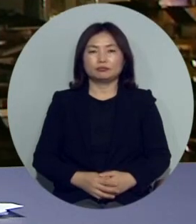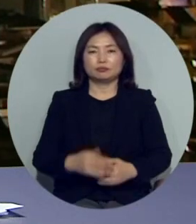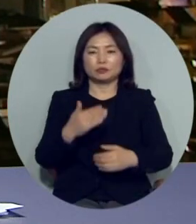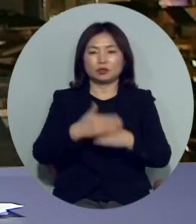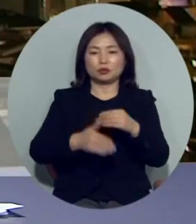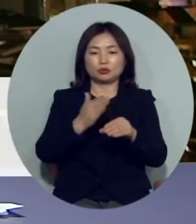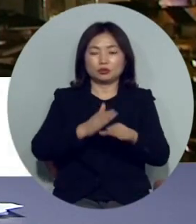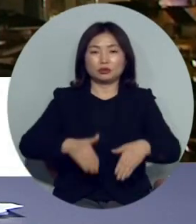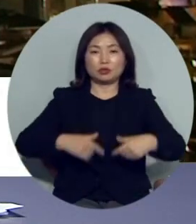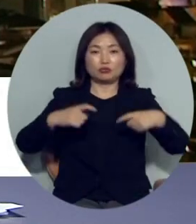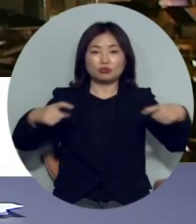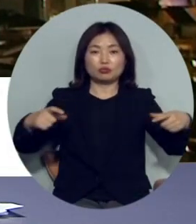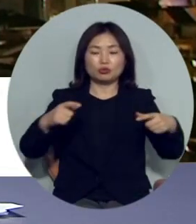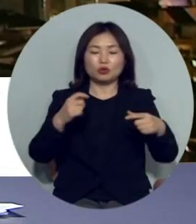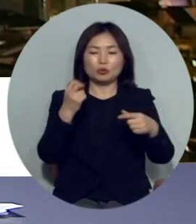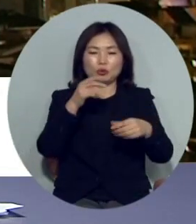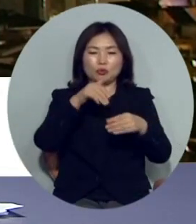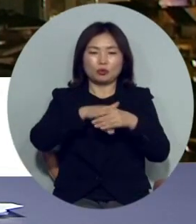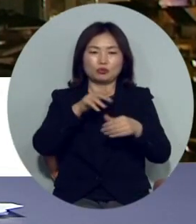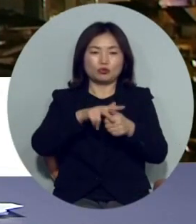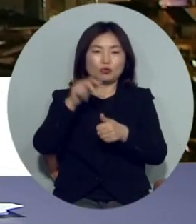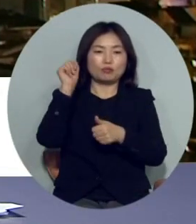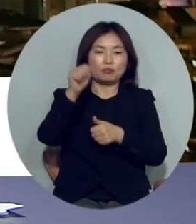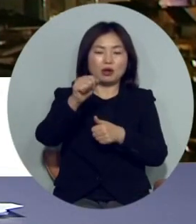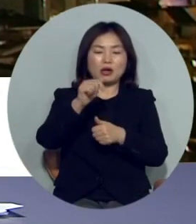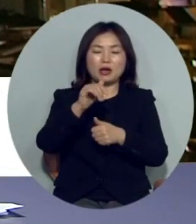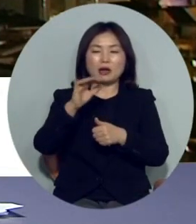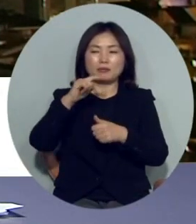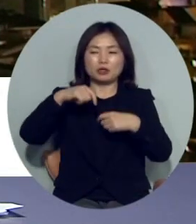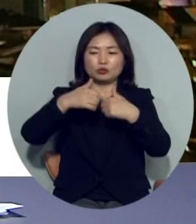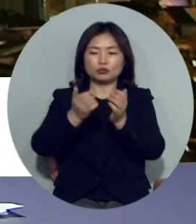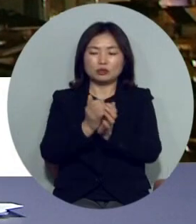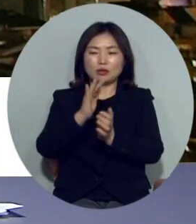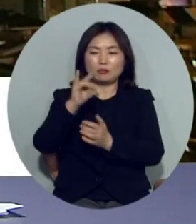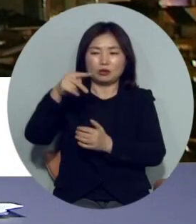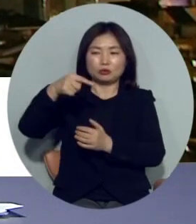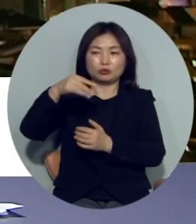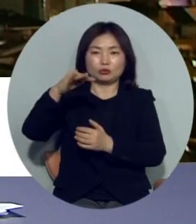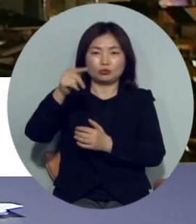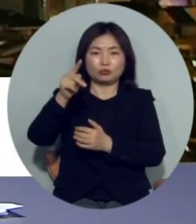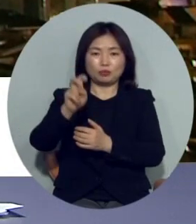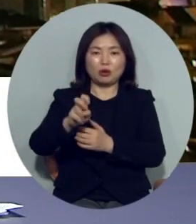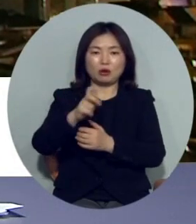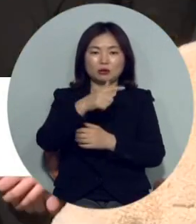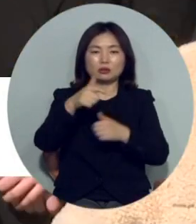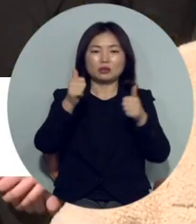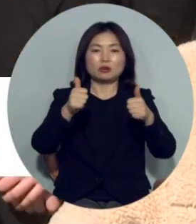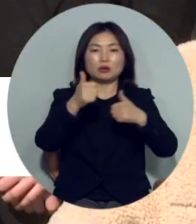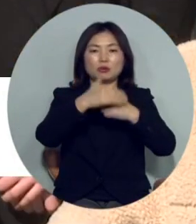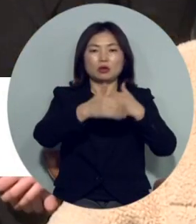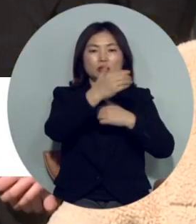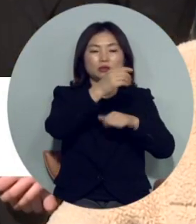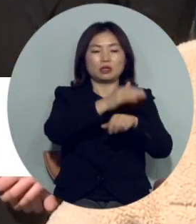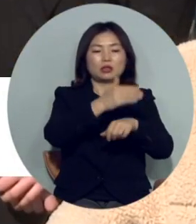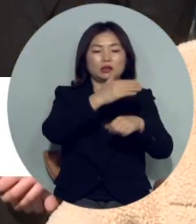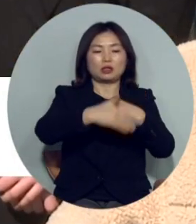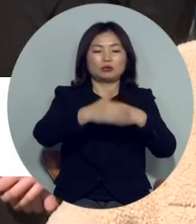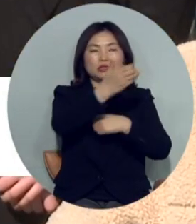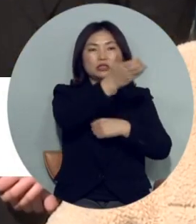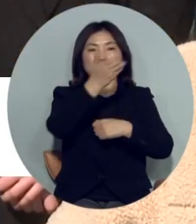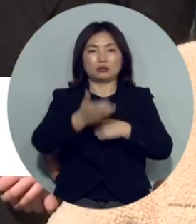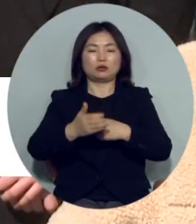대구 중 남구 국회의원 보궐선거에 출마한 민주당 백수범의 후보가 대법원을 대구로 이 전하겠다 는 공약을